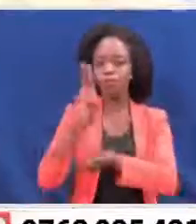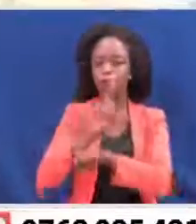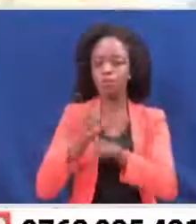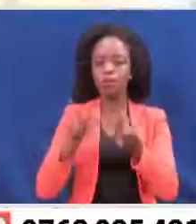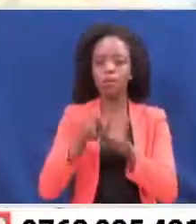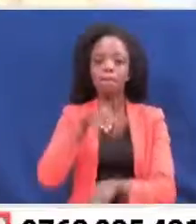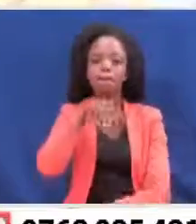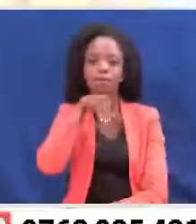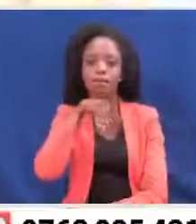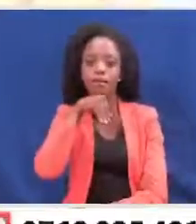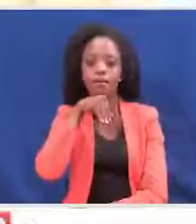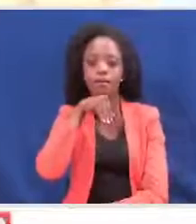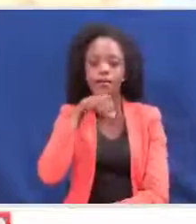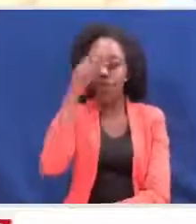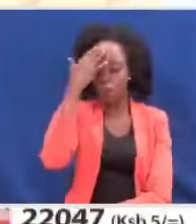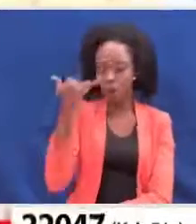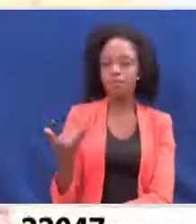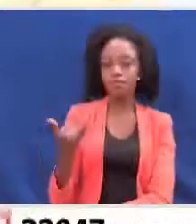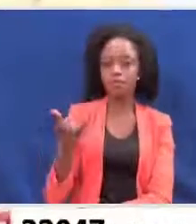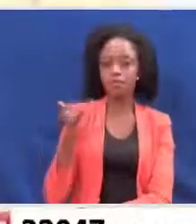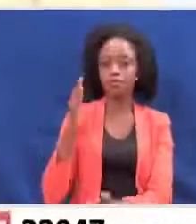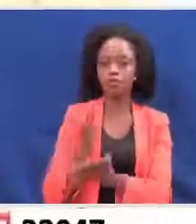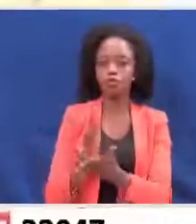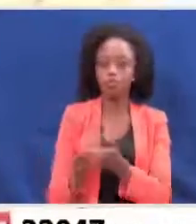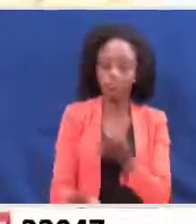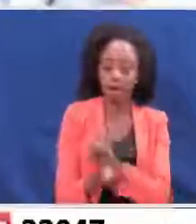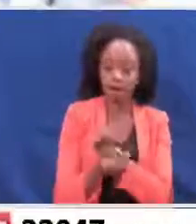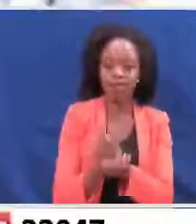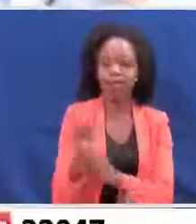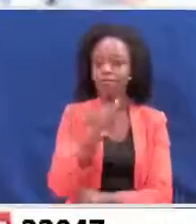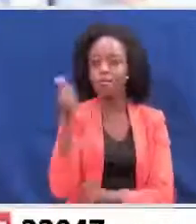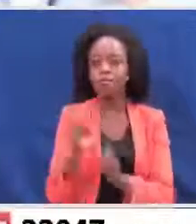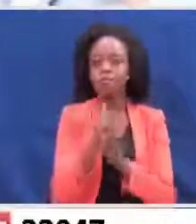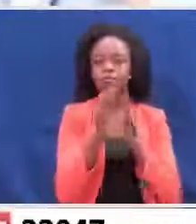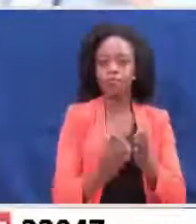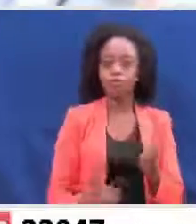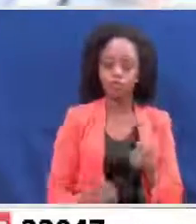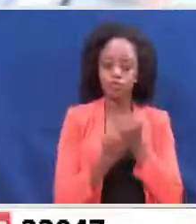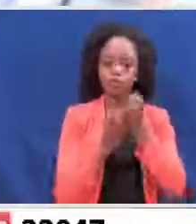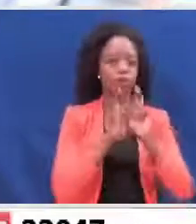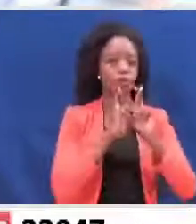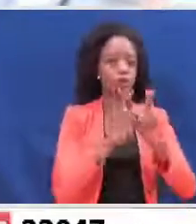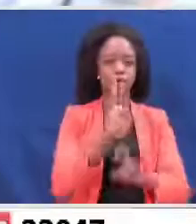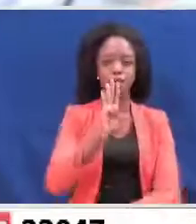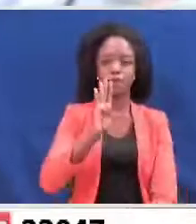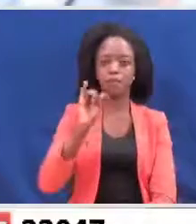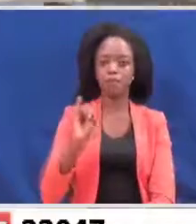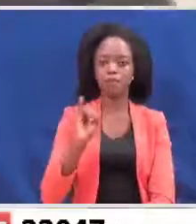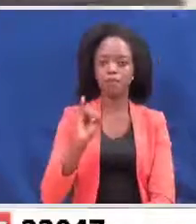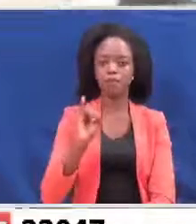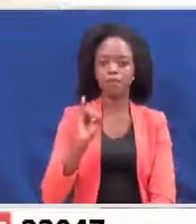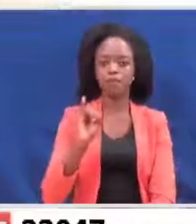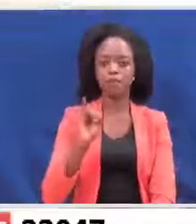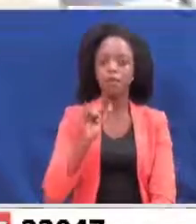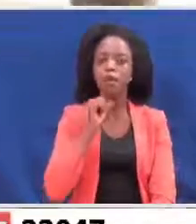wa ODM Raila Odinga kwa kile wametaja kama kuwashinikiza viongozi wengine kuunga mkono ripoti hiyo ya BBI. We should not